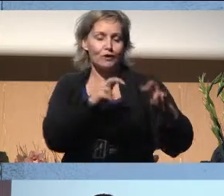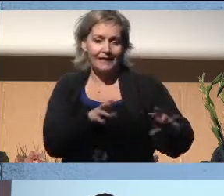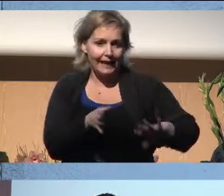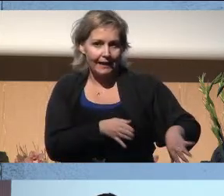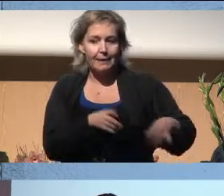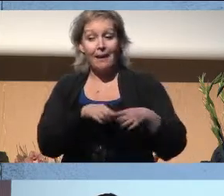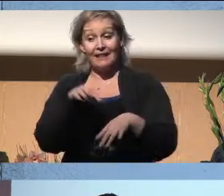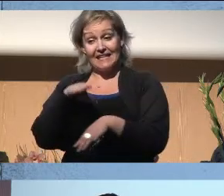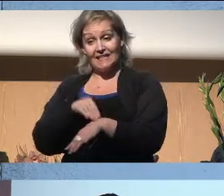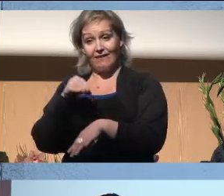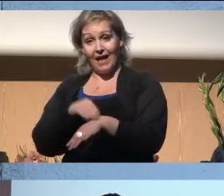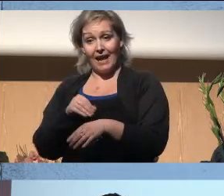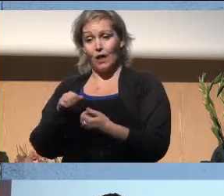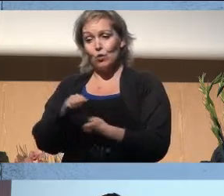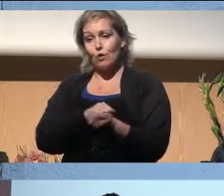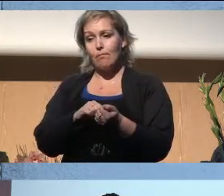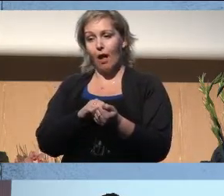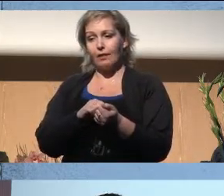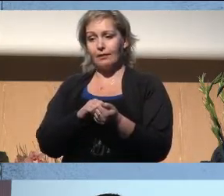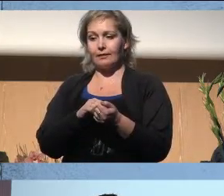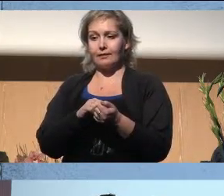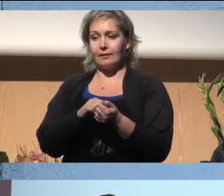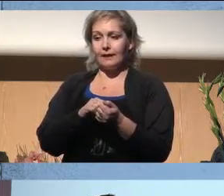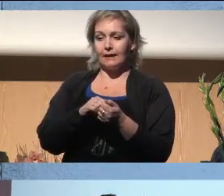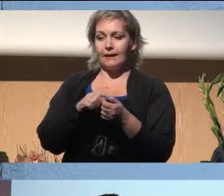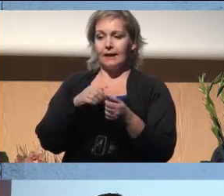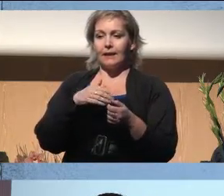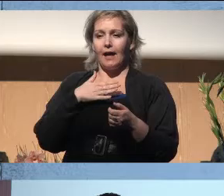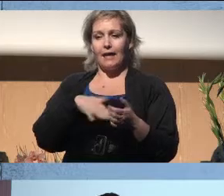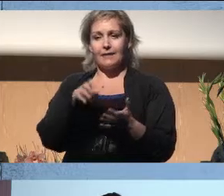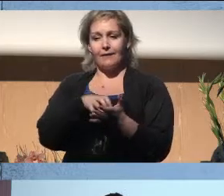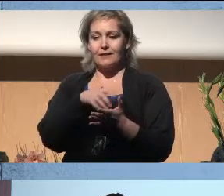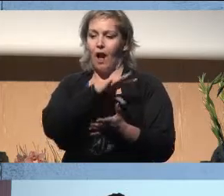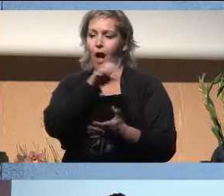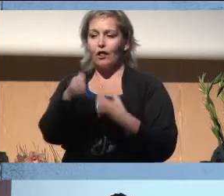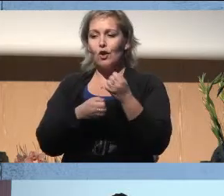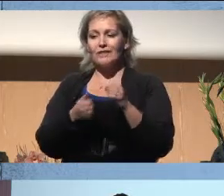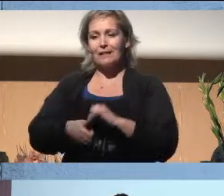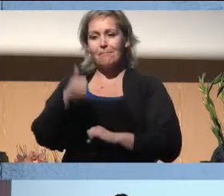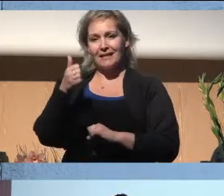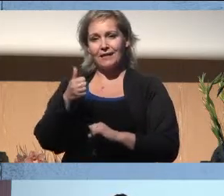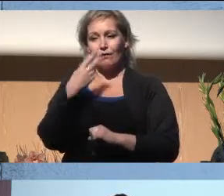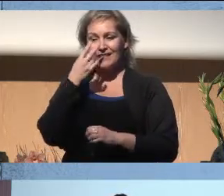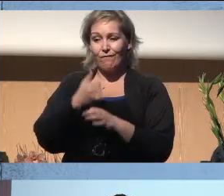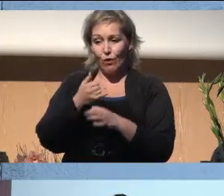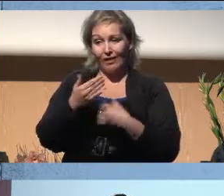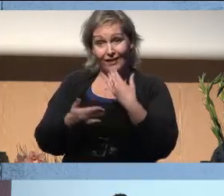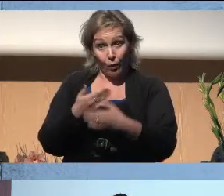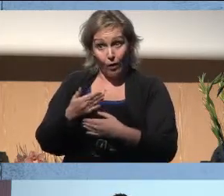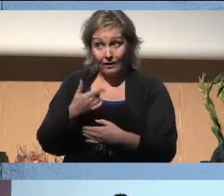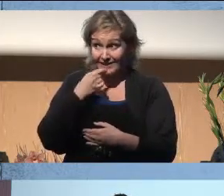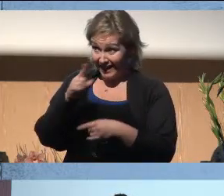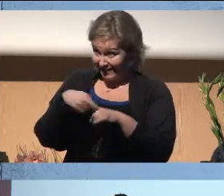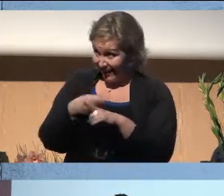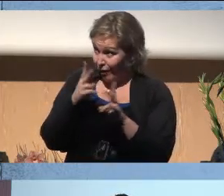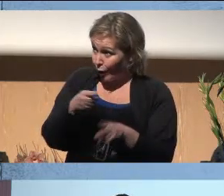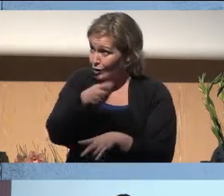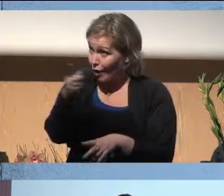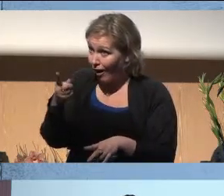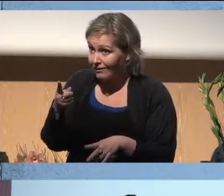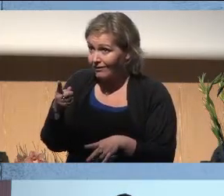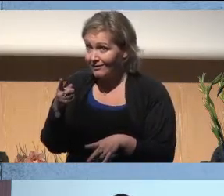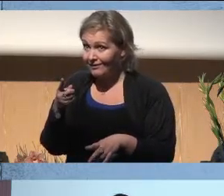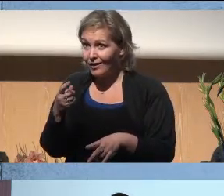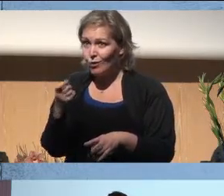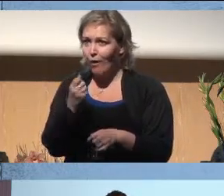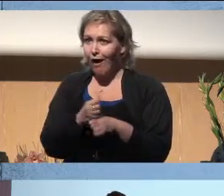I Sverige så är normalt inriktningen i sjukvården. Alla gör sitt bästa så får vi se hur det går. Känner ni igen det också?